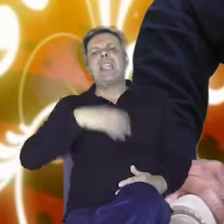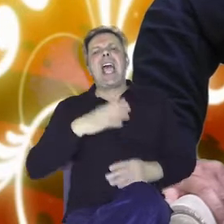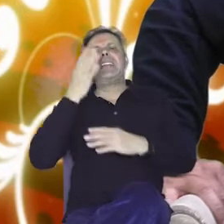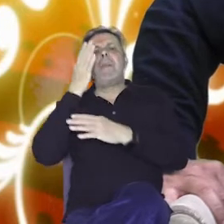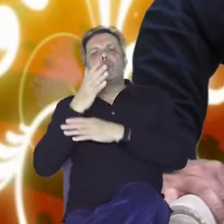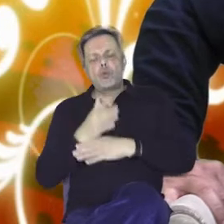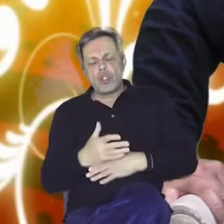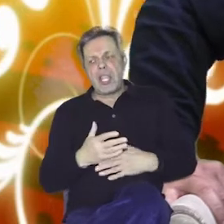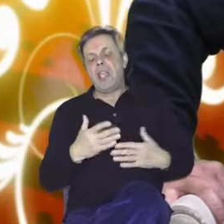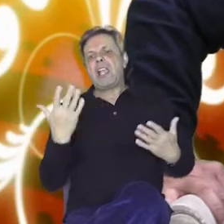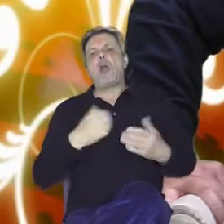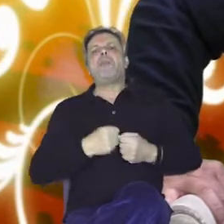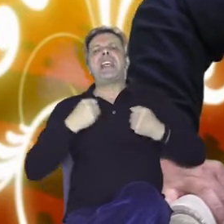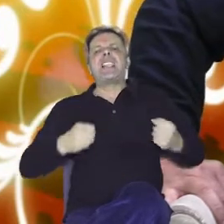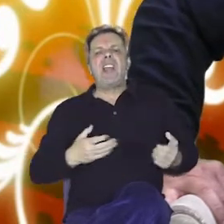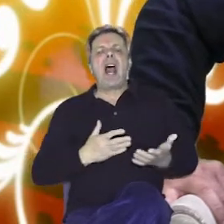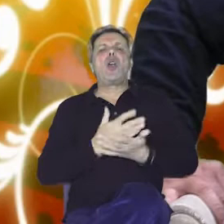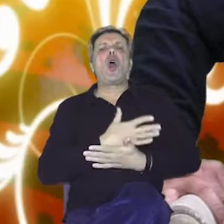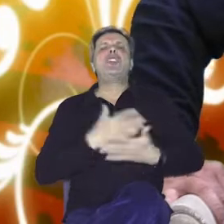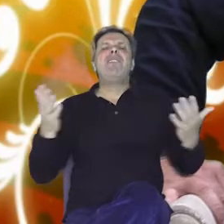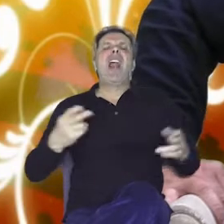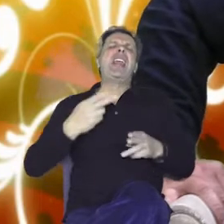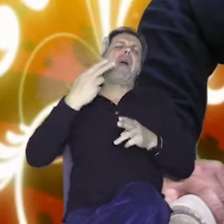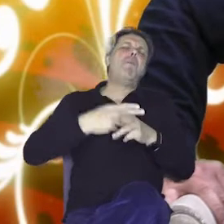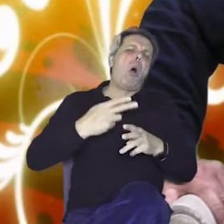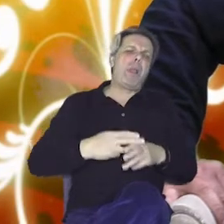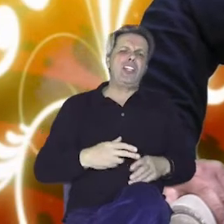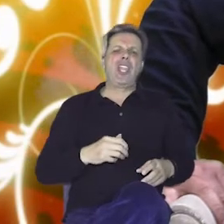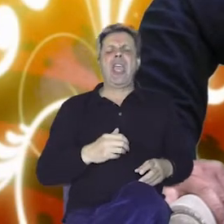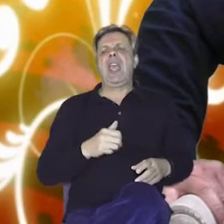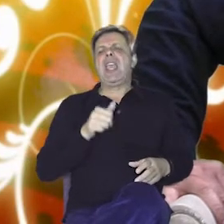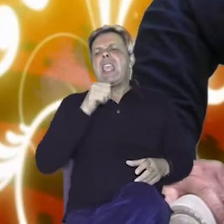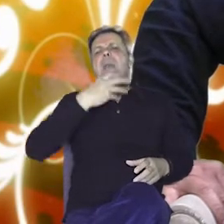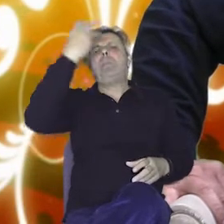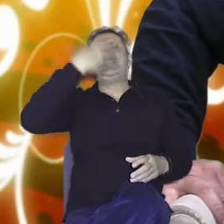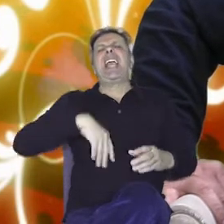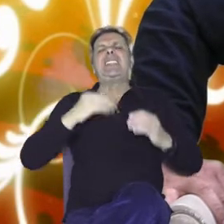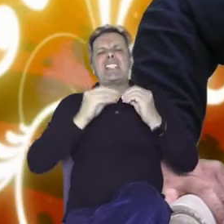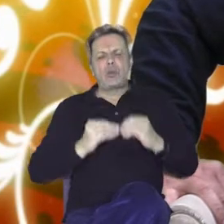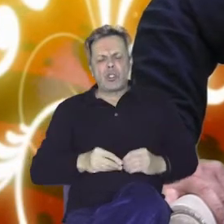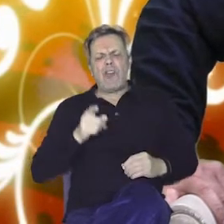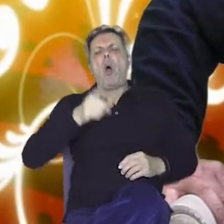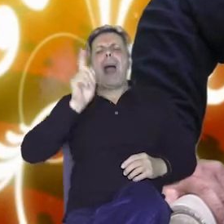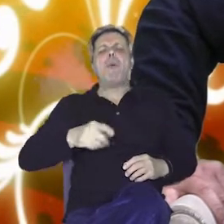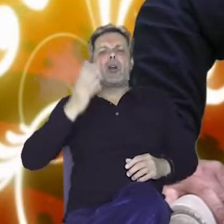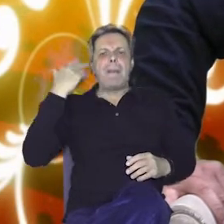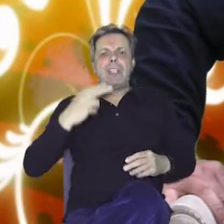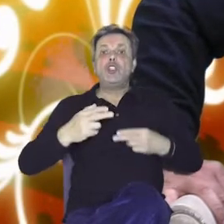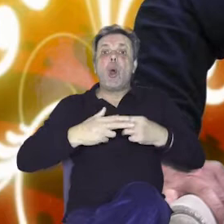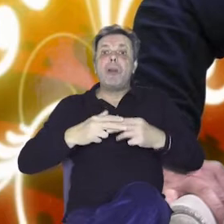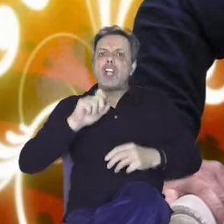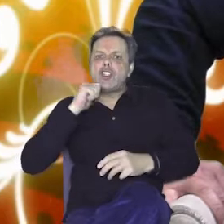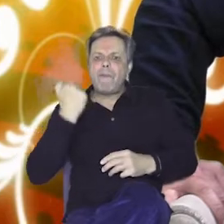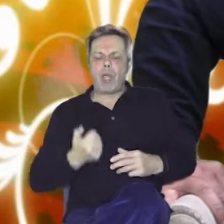da se razvija kroz velike bolničke ili samo psihijatrijske sustave. Mora biti što bliže čovjeku